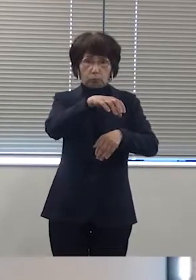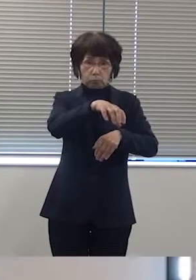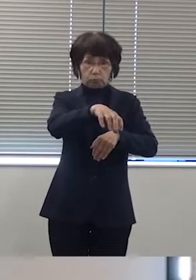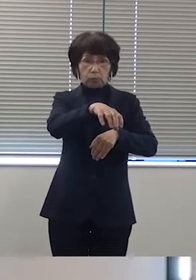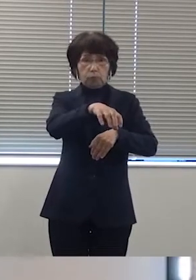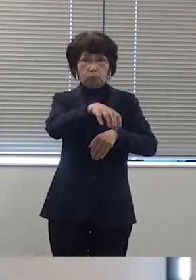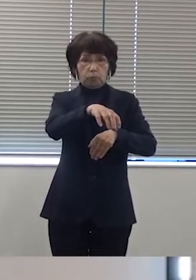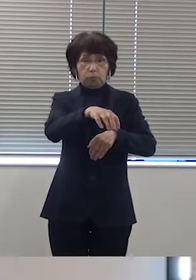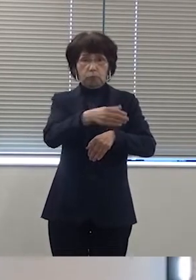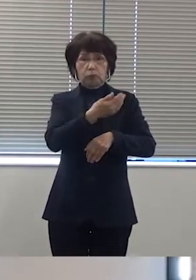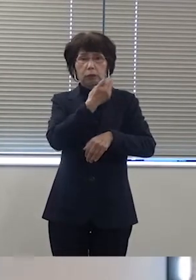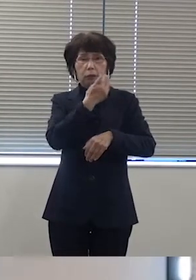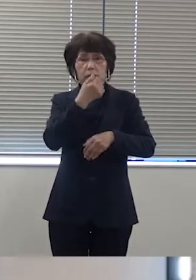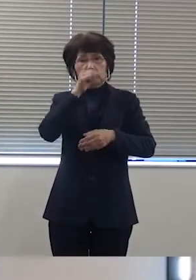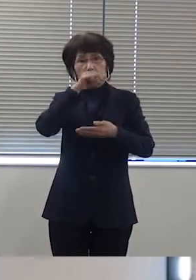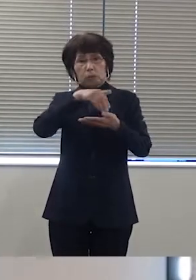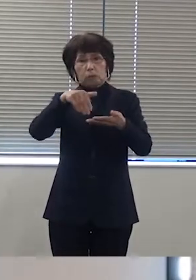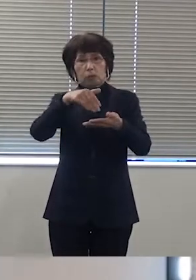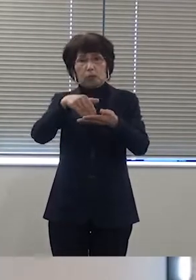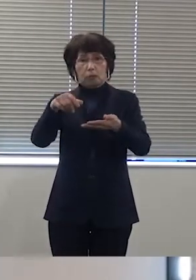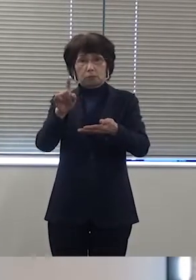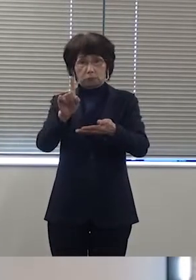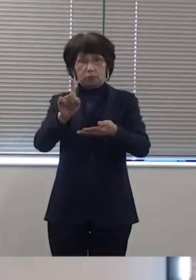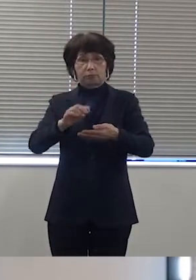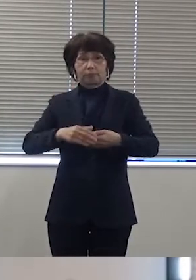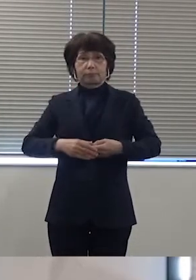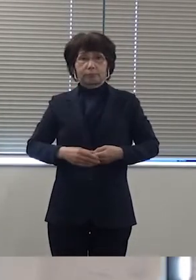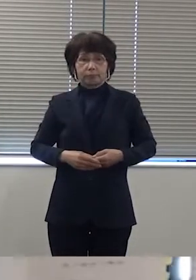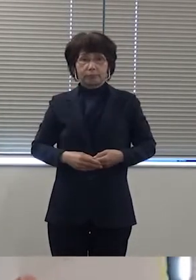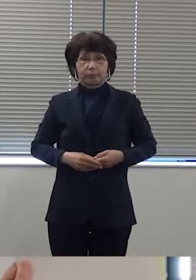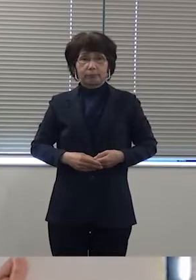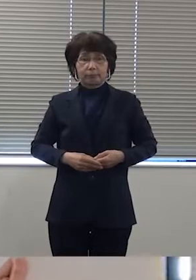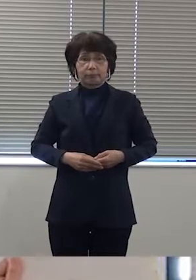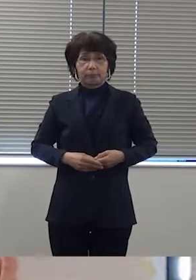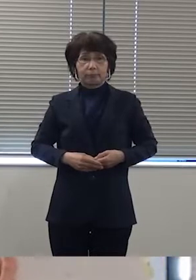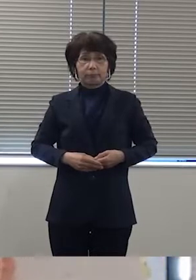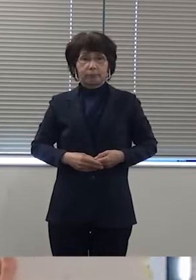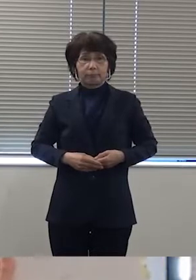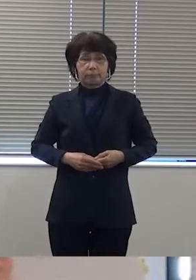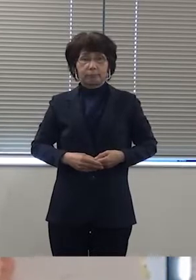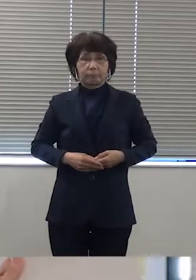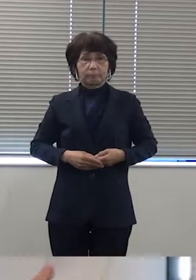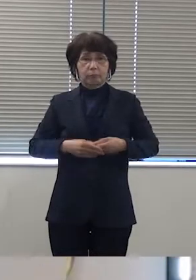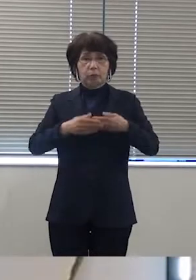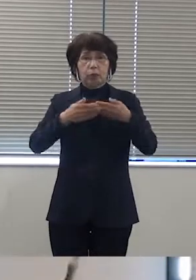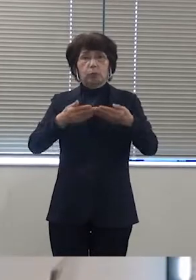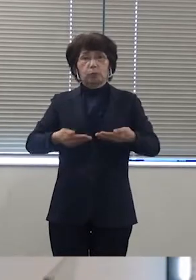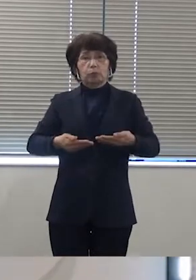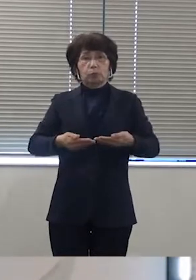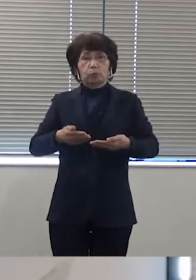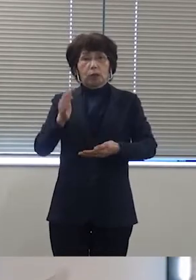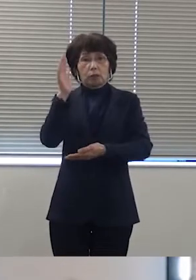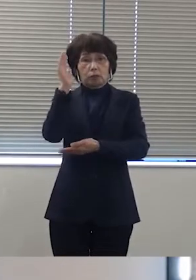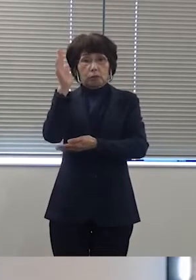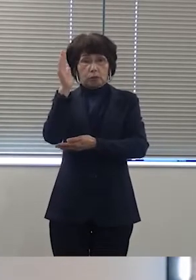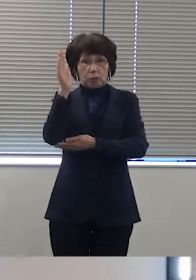要な予算がもう一つありますので、一点だけこの重点施策をちょっと使います